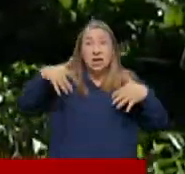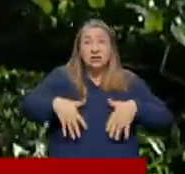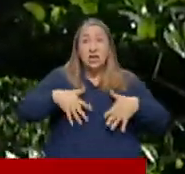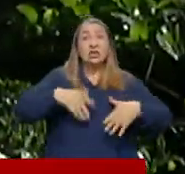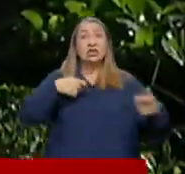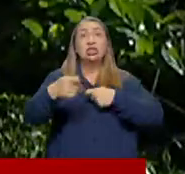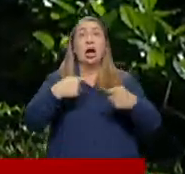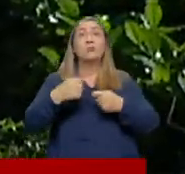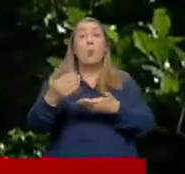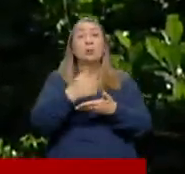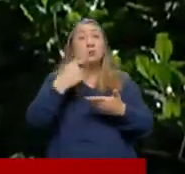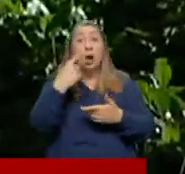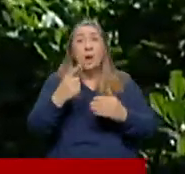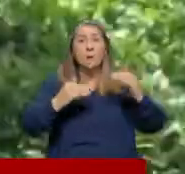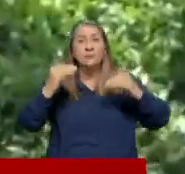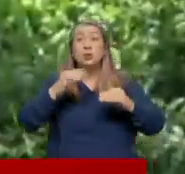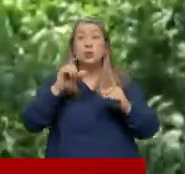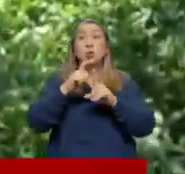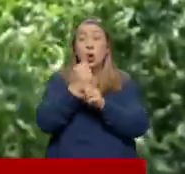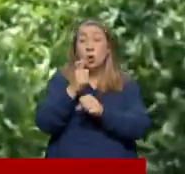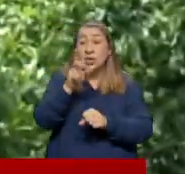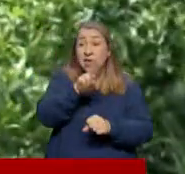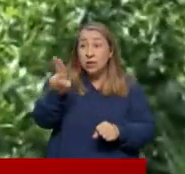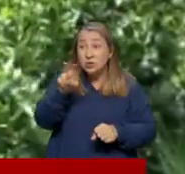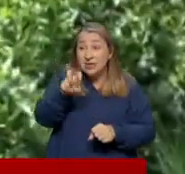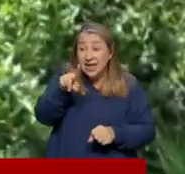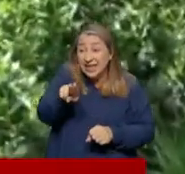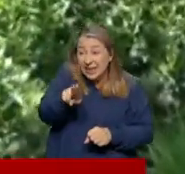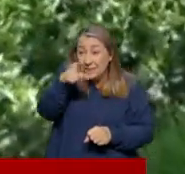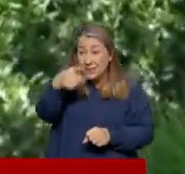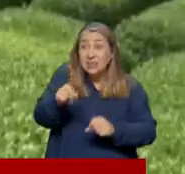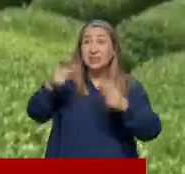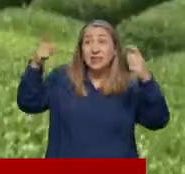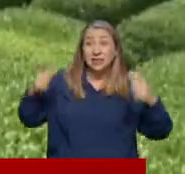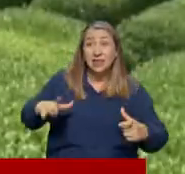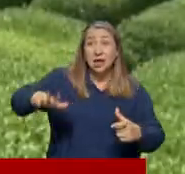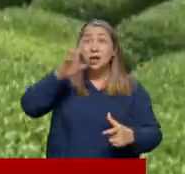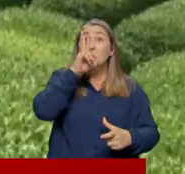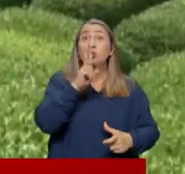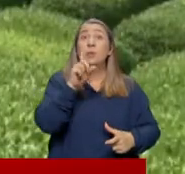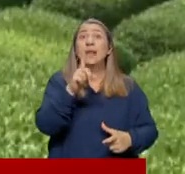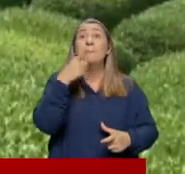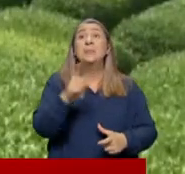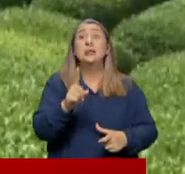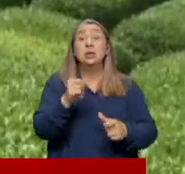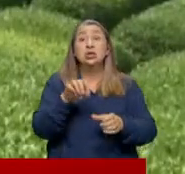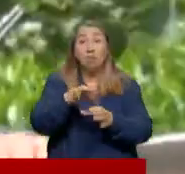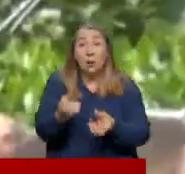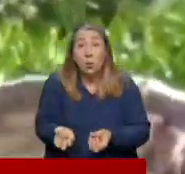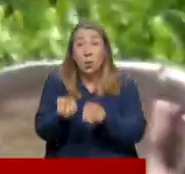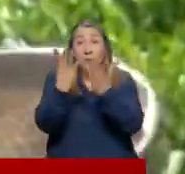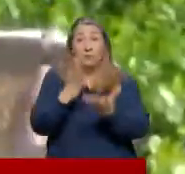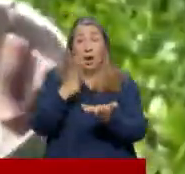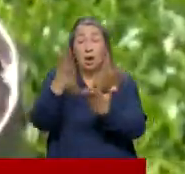ticaret borsası'nın verilerine göre Doğu Karadeniz Bölgesi'nde 787 bin dekar alanda yaklaşık 201/1 üretici çay